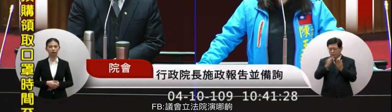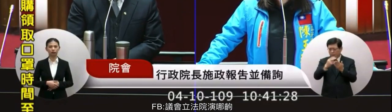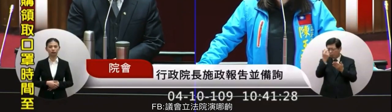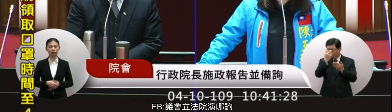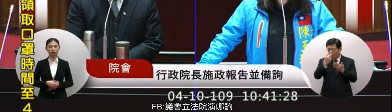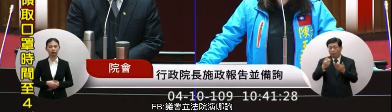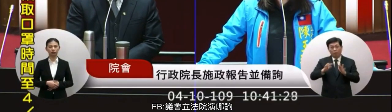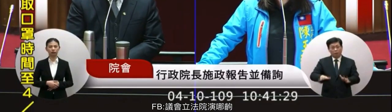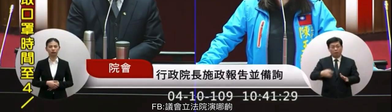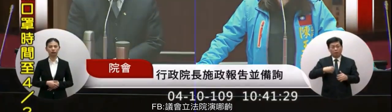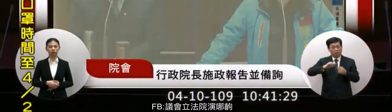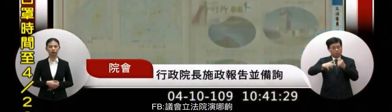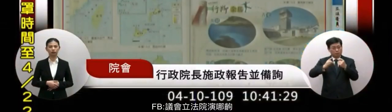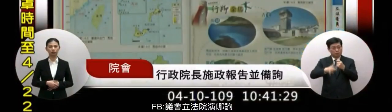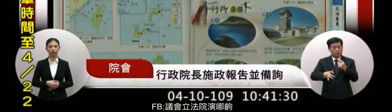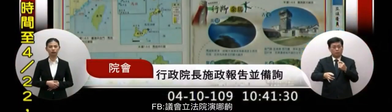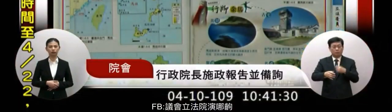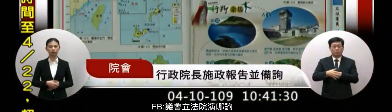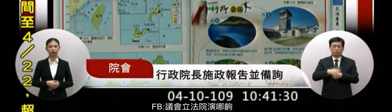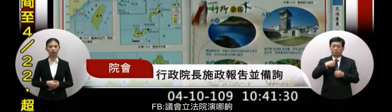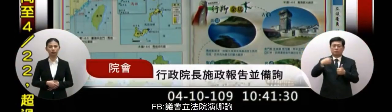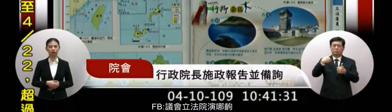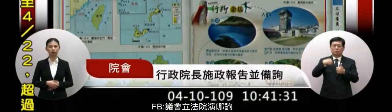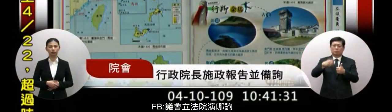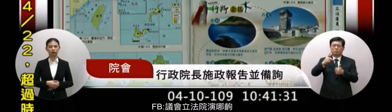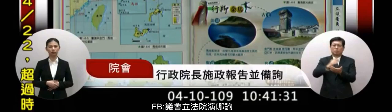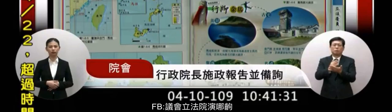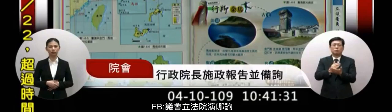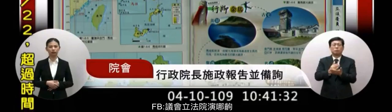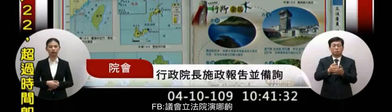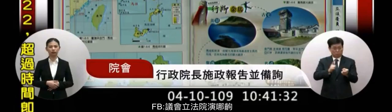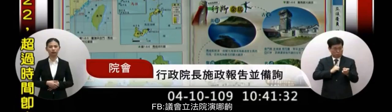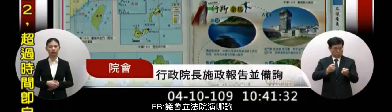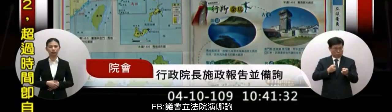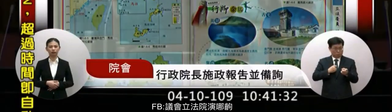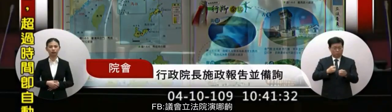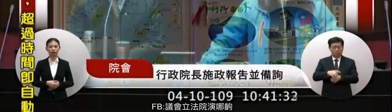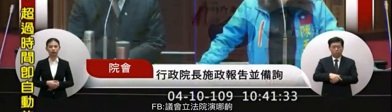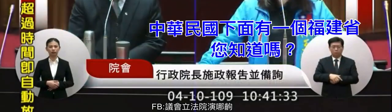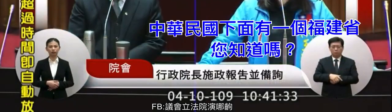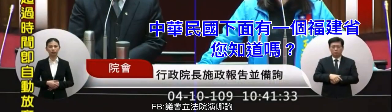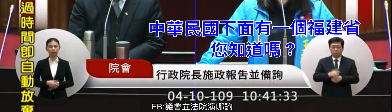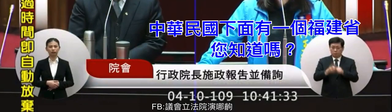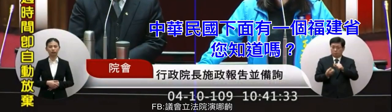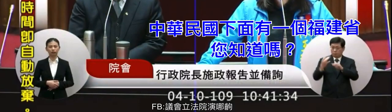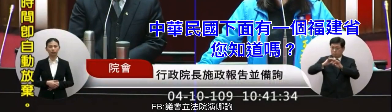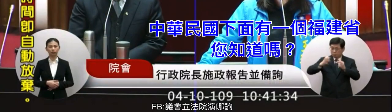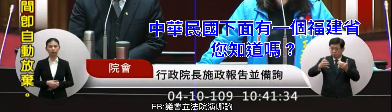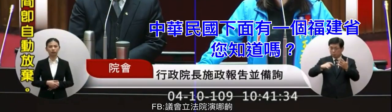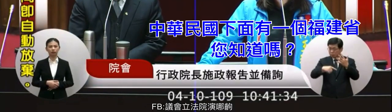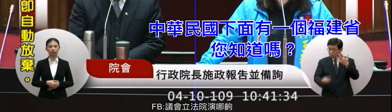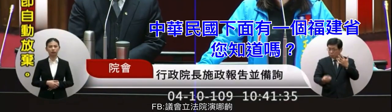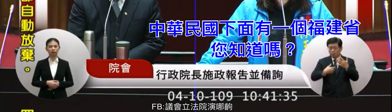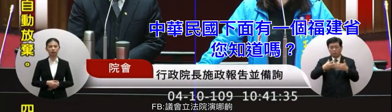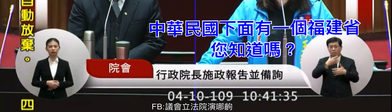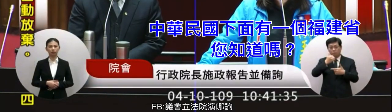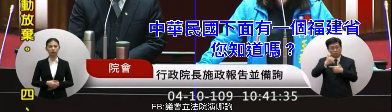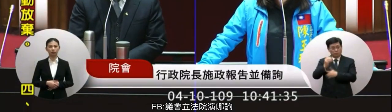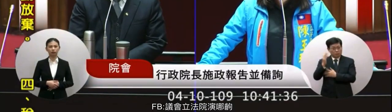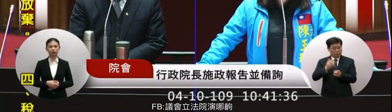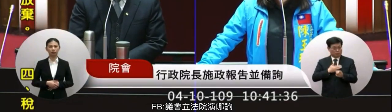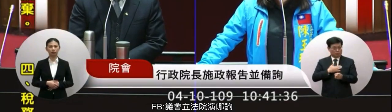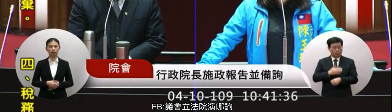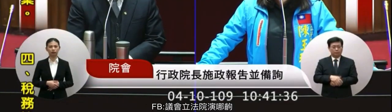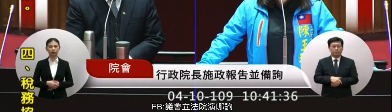这个现在我们国中的这个教科书了哈。院长您知道吗？这个中华民国下面有一个福建省，您知道